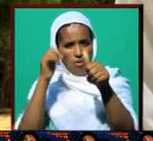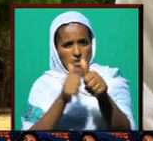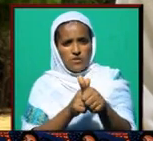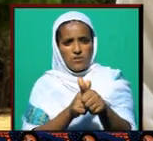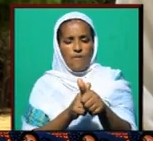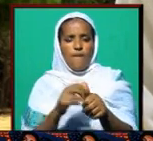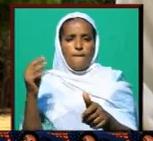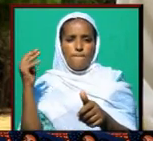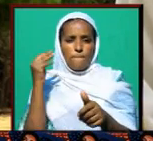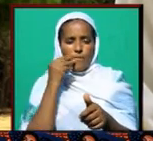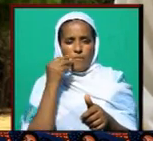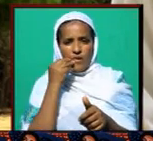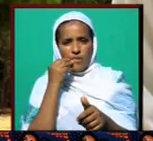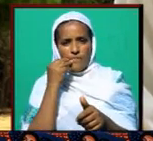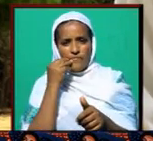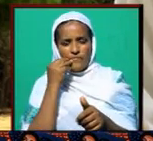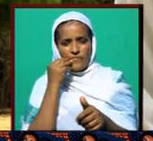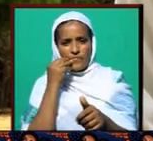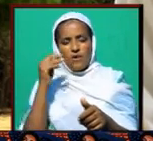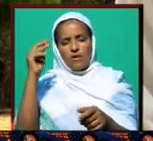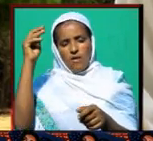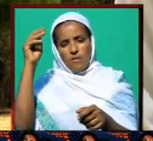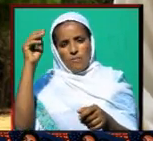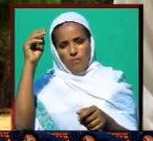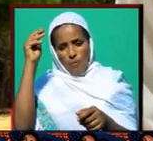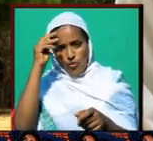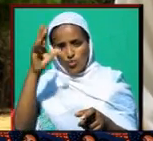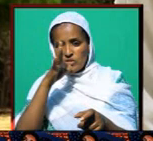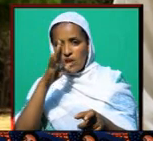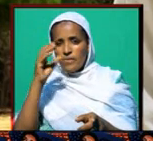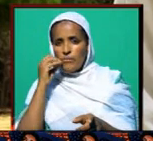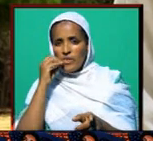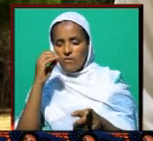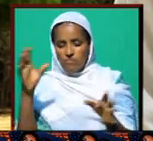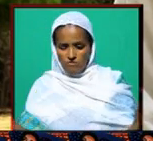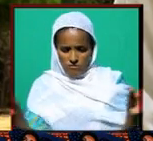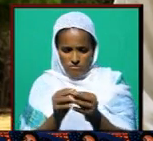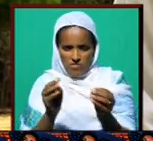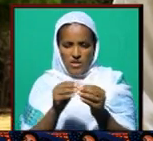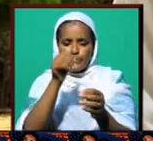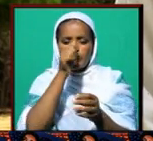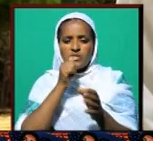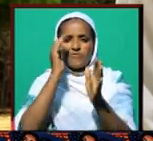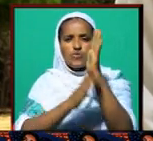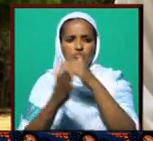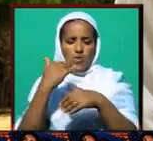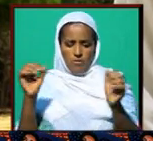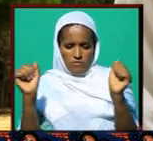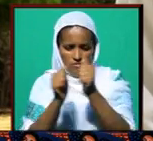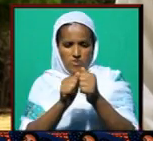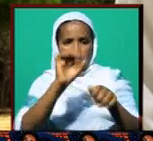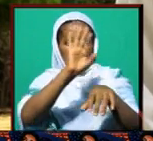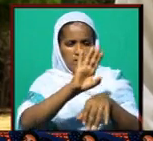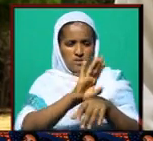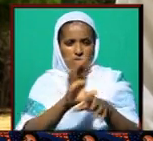ማድረግ ስለማይቻል ይሄ ስለሆነ ቤተክርስቲያን ያስፈልገናል። ሐዋርያት በማርያም የማርቆስ እናት ቤት አንድ